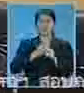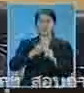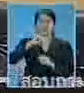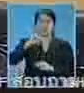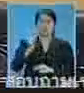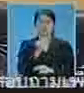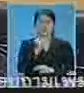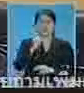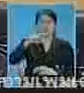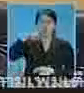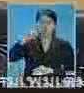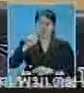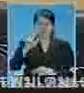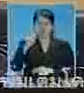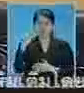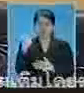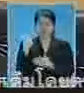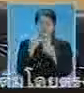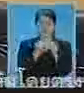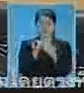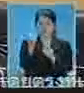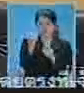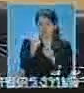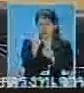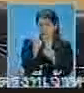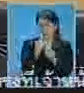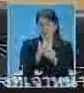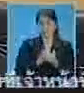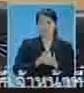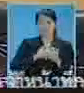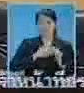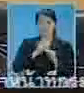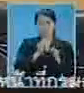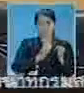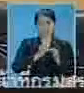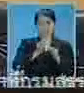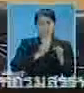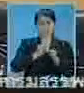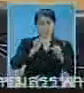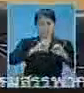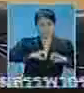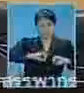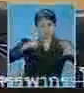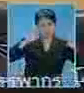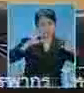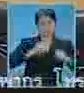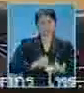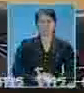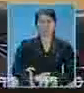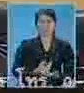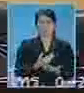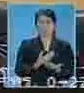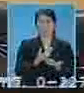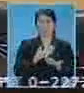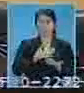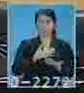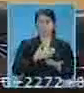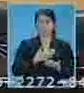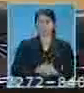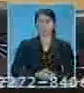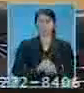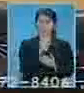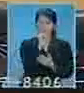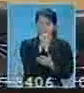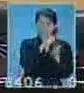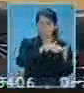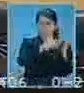ามอีกครั้งได้กรุณาอภิปรายไว้นั้นผมคิดว่าผมได้ชี้แจงอย่างชัดเจนแล้วแล้วก็สะท้อนให้เห็นถึงนโย